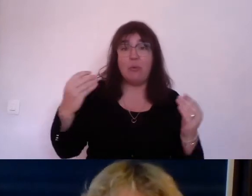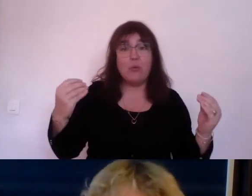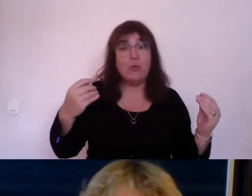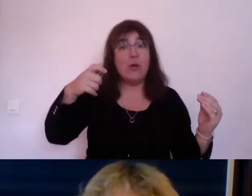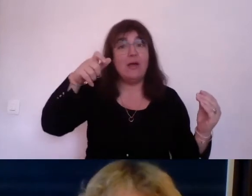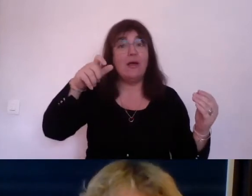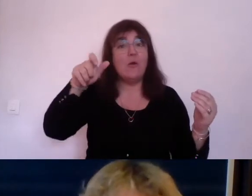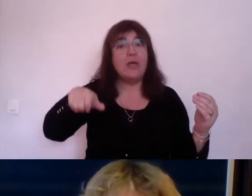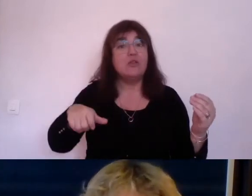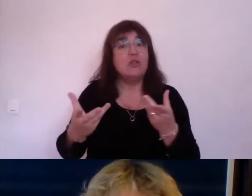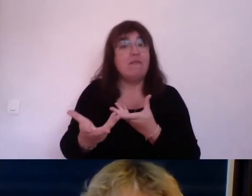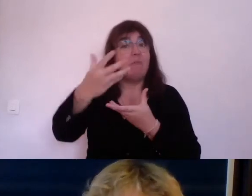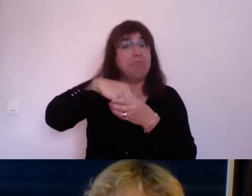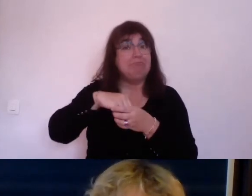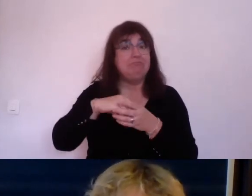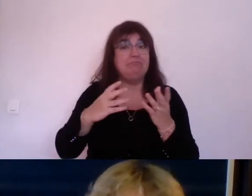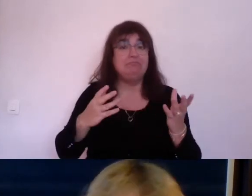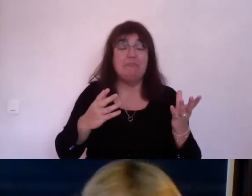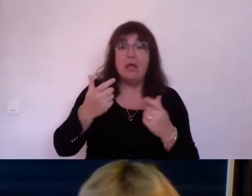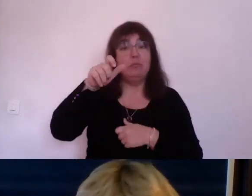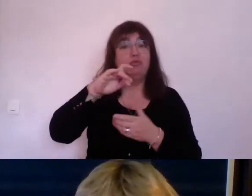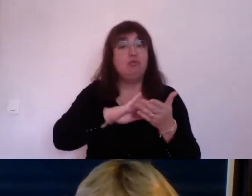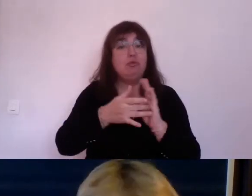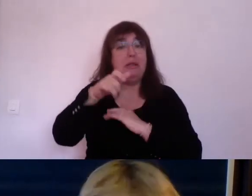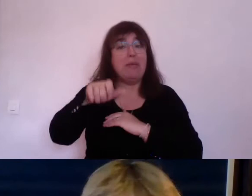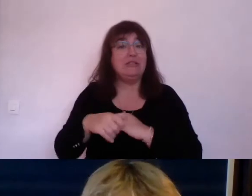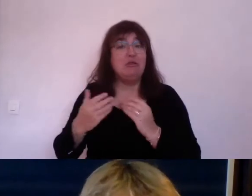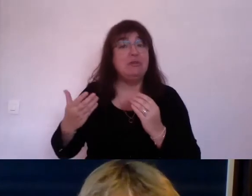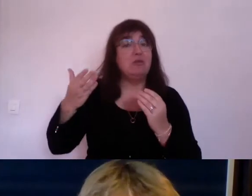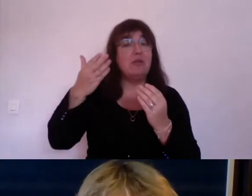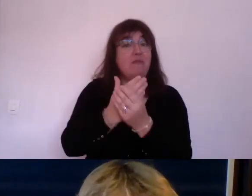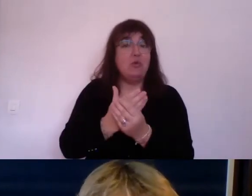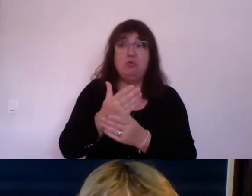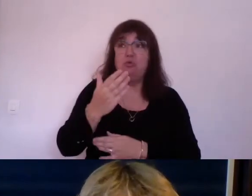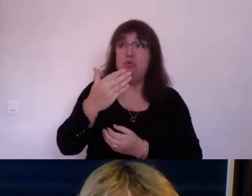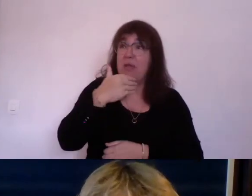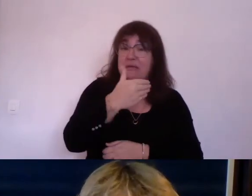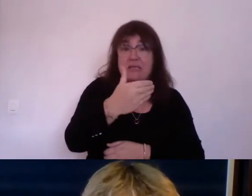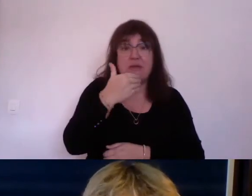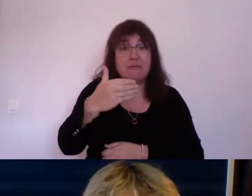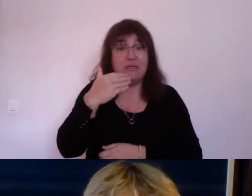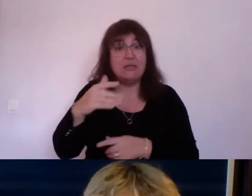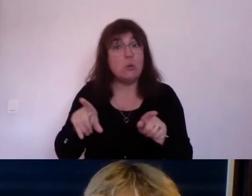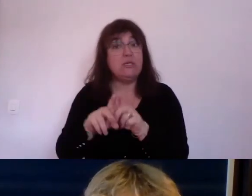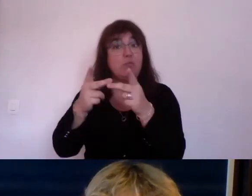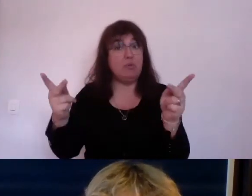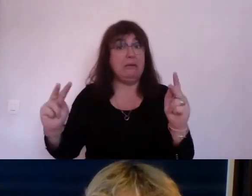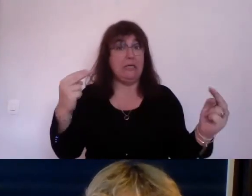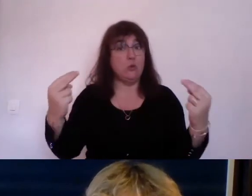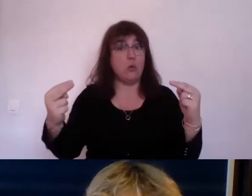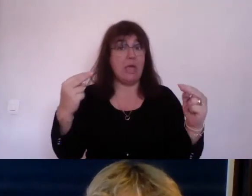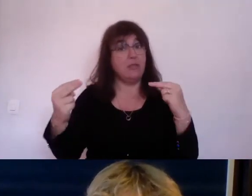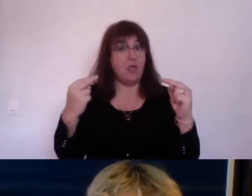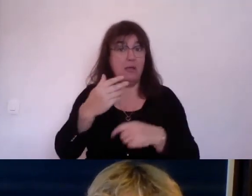intervenants qu'on a écoutés avec beaucoup, beaucoup d'intérêt ce matin, et également, bien sûr, au public qui a assisté. On voit qu'il y a matière à réflexion sur